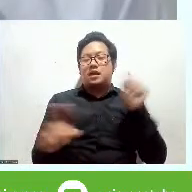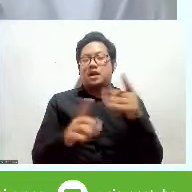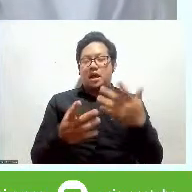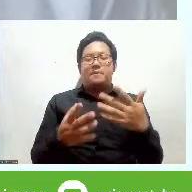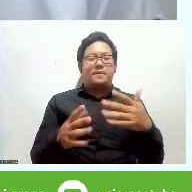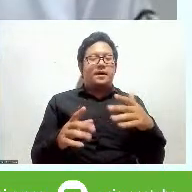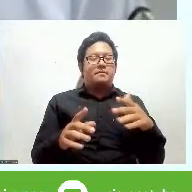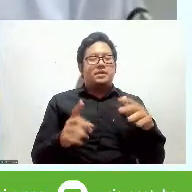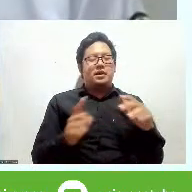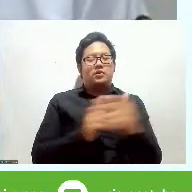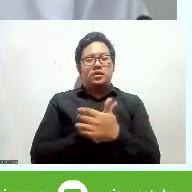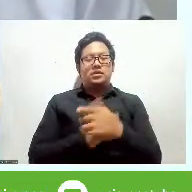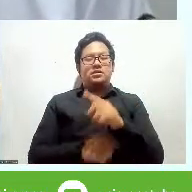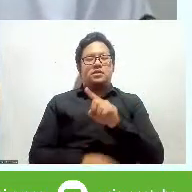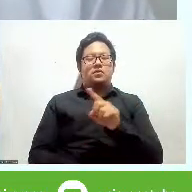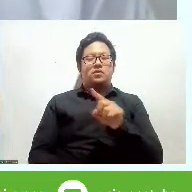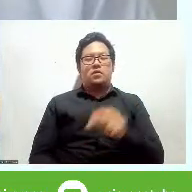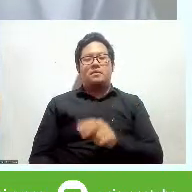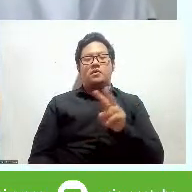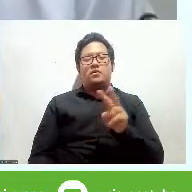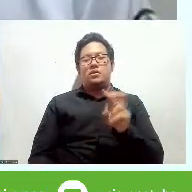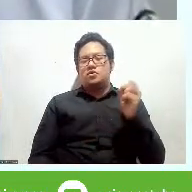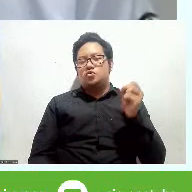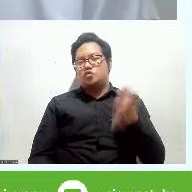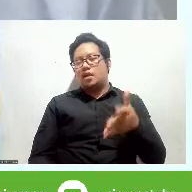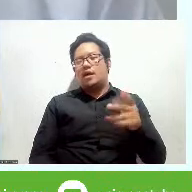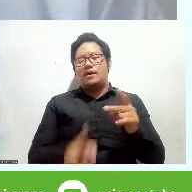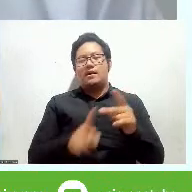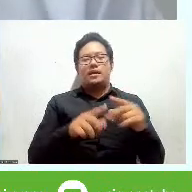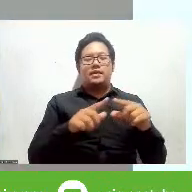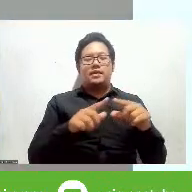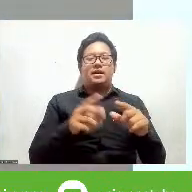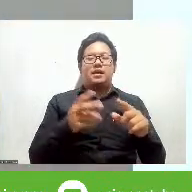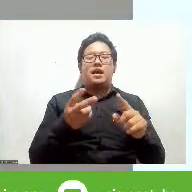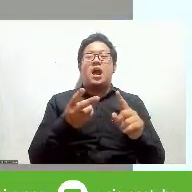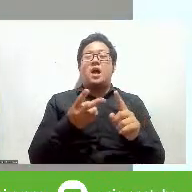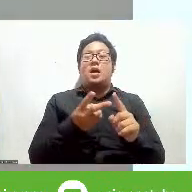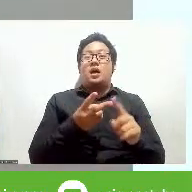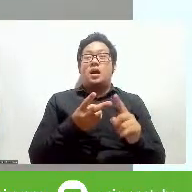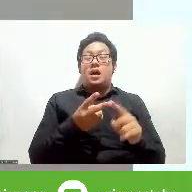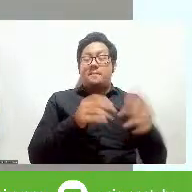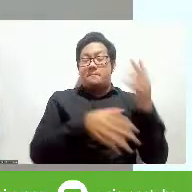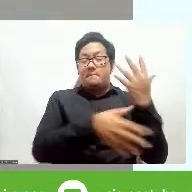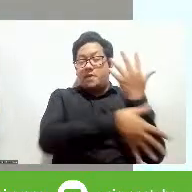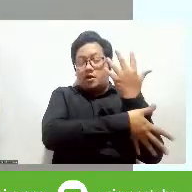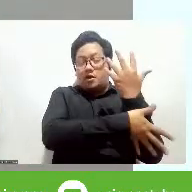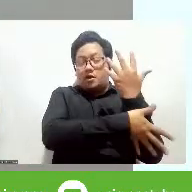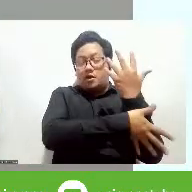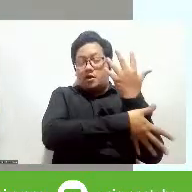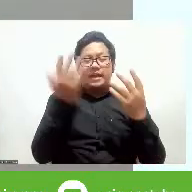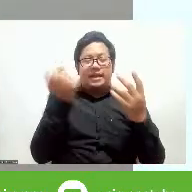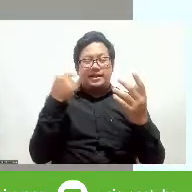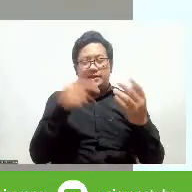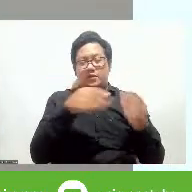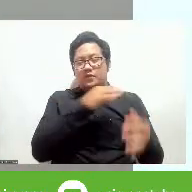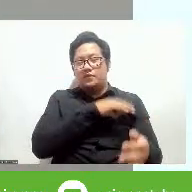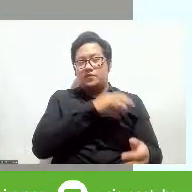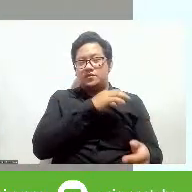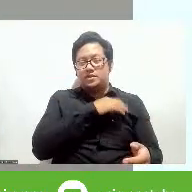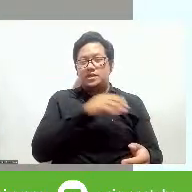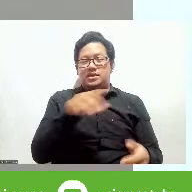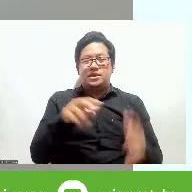hektar sedangkan mangrove sebagaimana tadi yang fungsinya diterangkan oleh Mbak